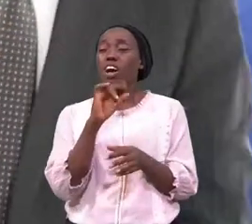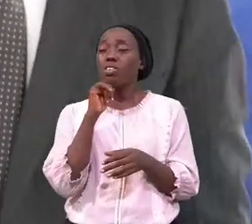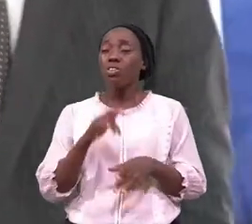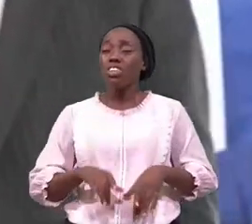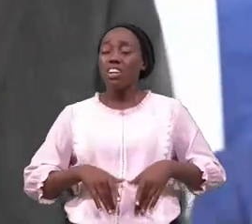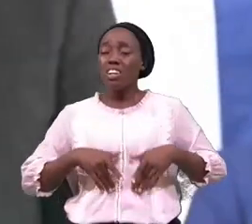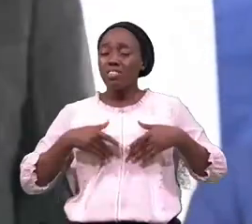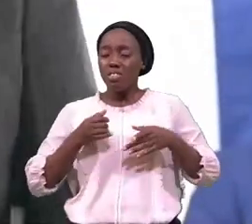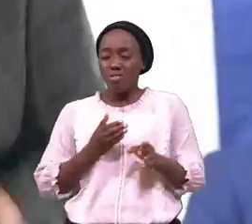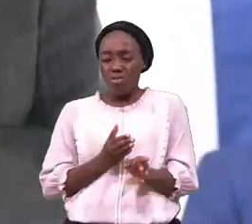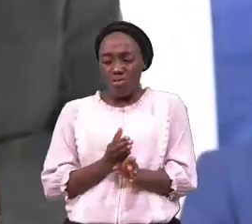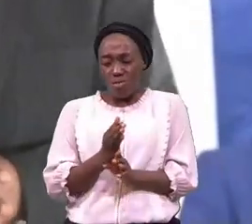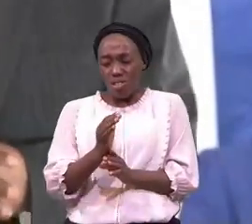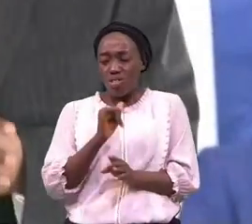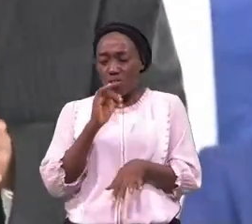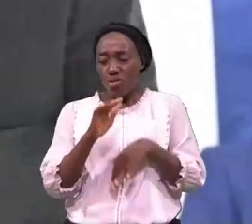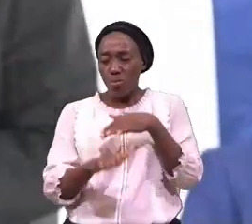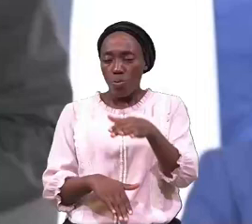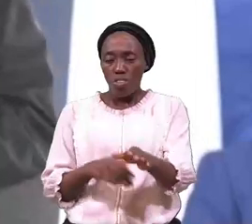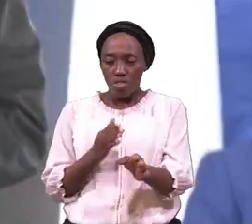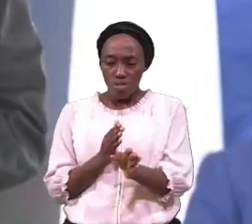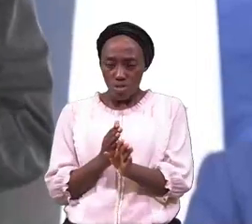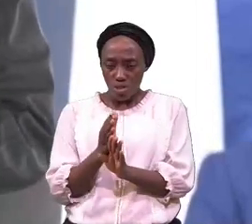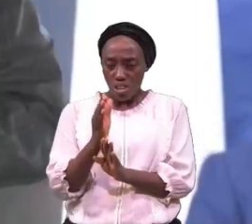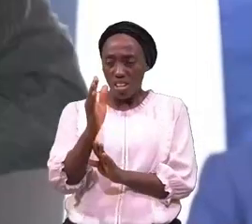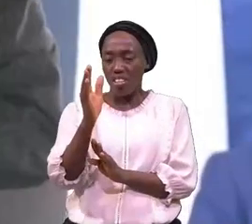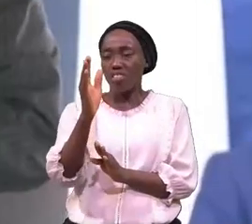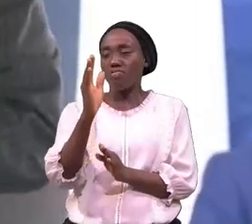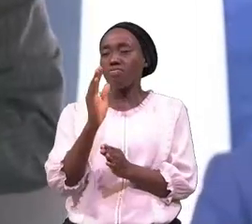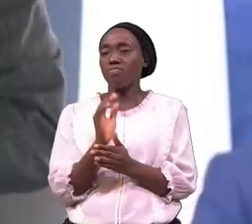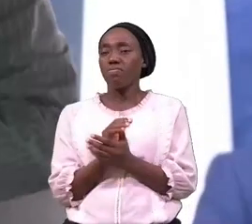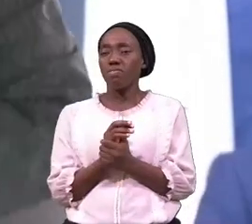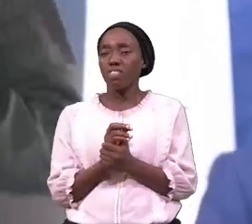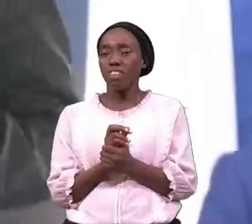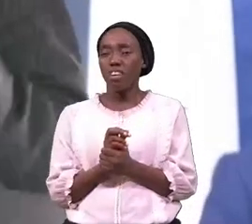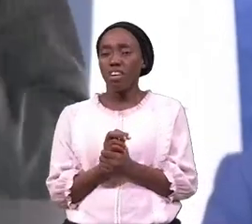Vous ne pouvez pas prêcher l'évangile qui transforme les vies si vous ne menez pas une vie juste et droite.